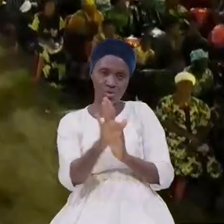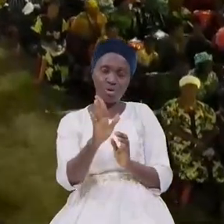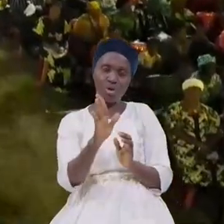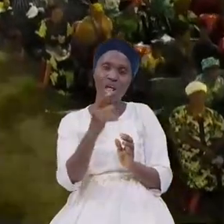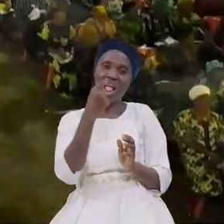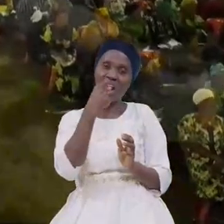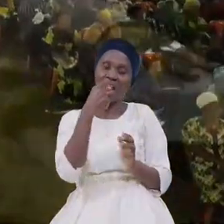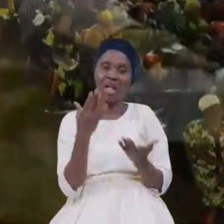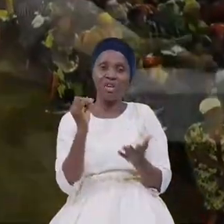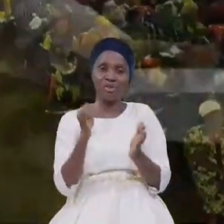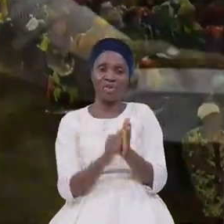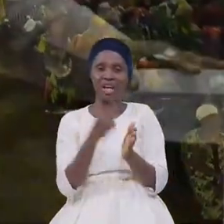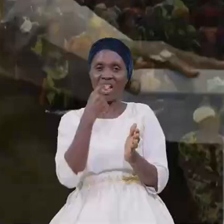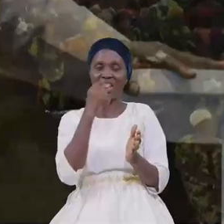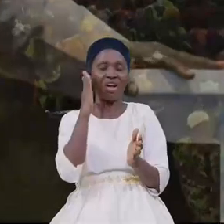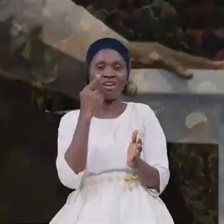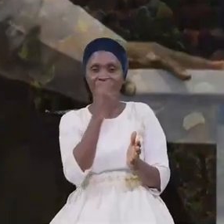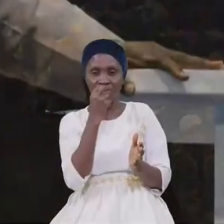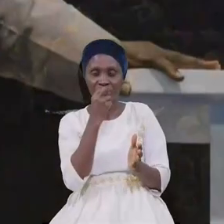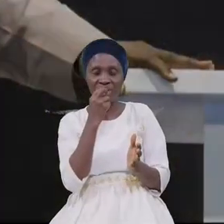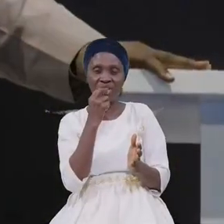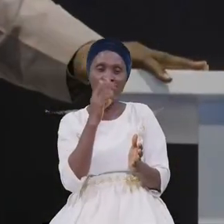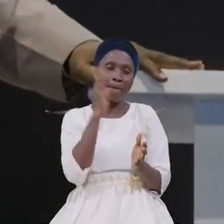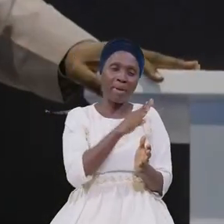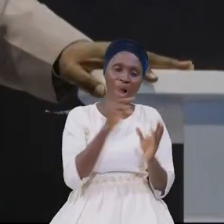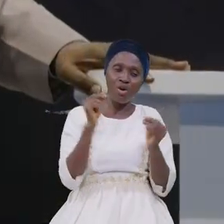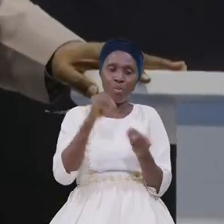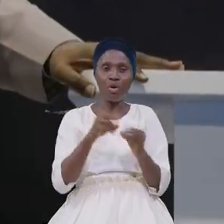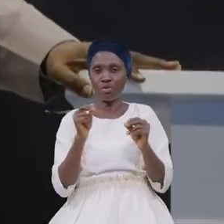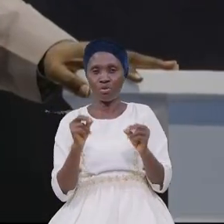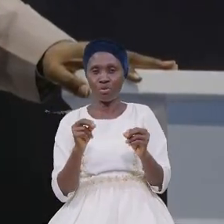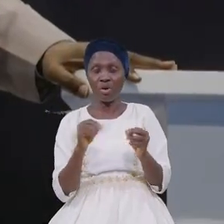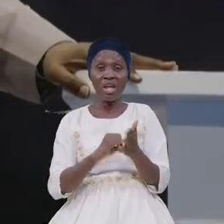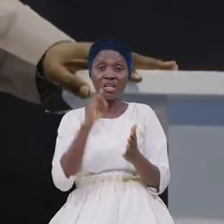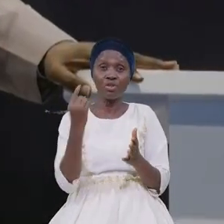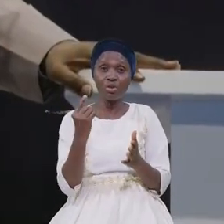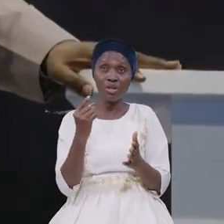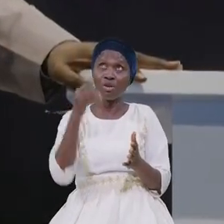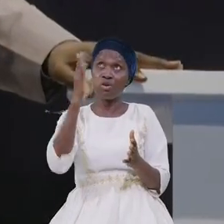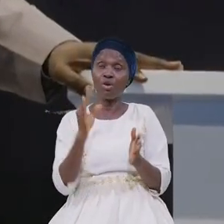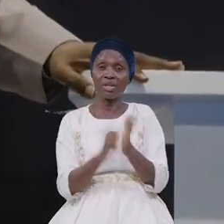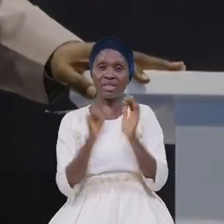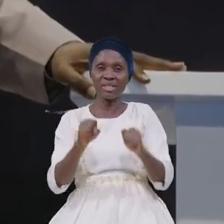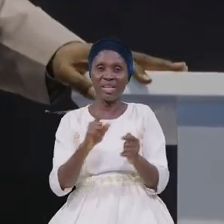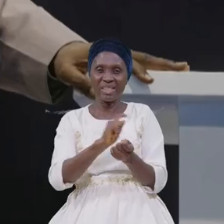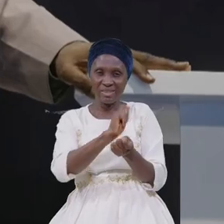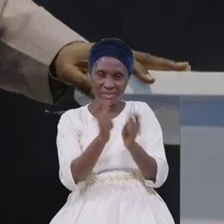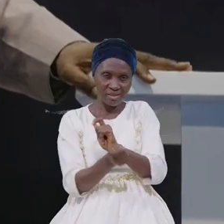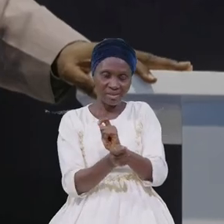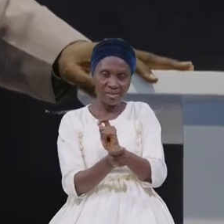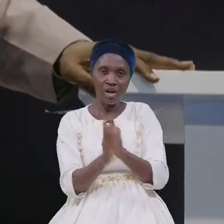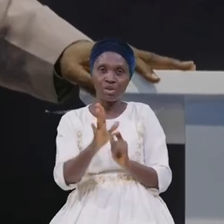plonger votre main dans la bouche et tourner votre langue. Non. C'est seul Dieu qui peut